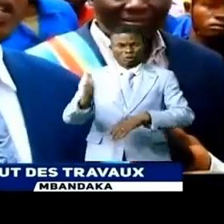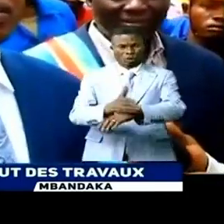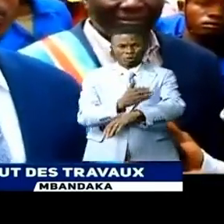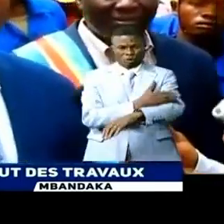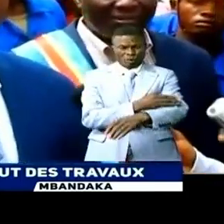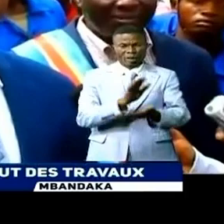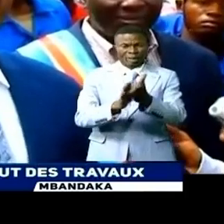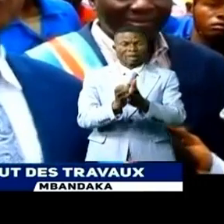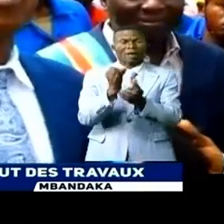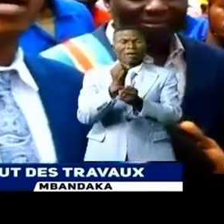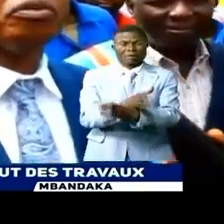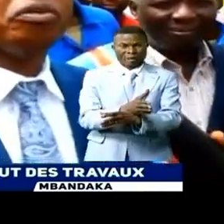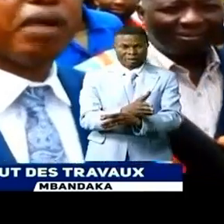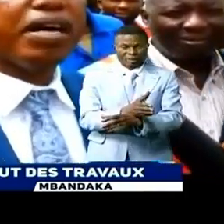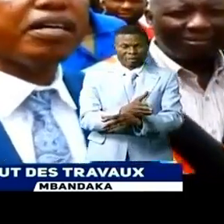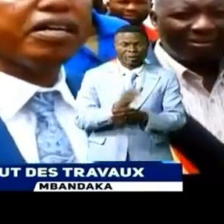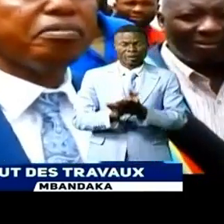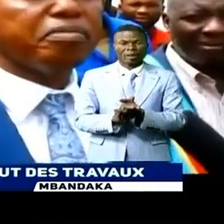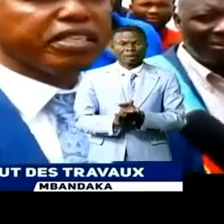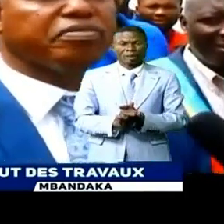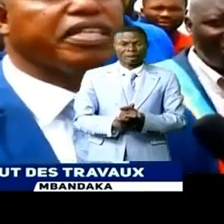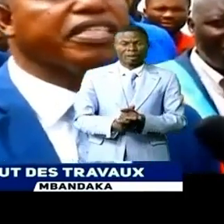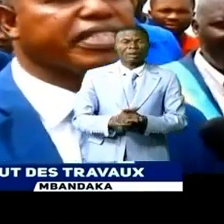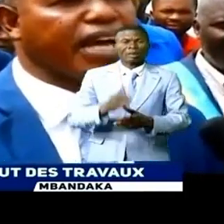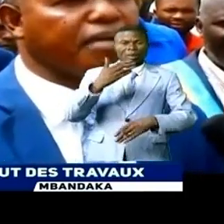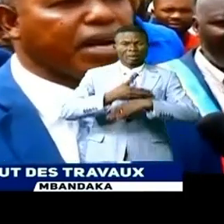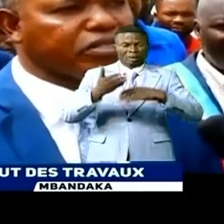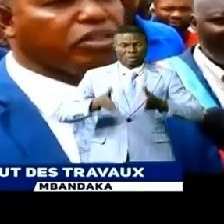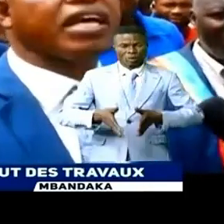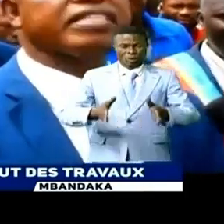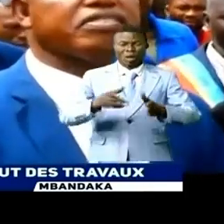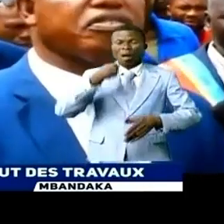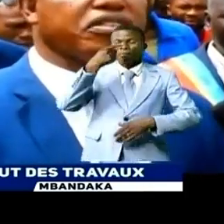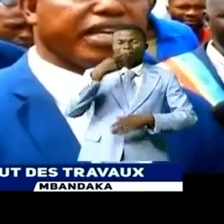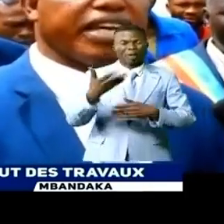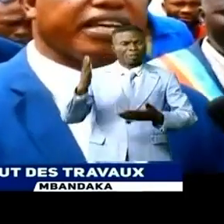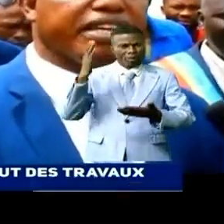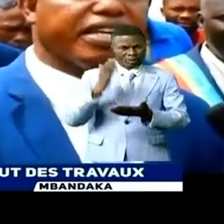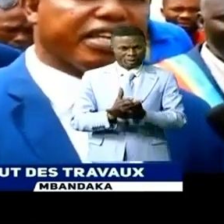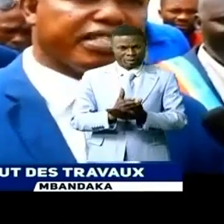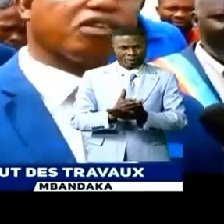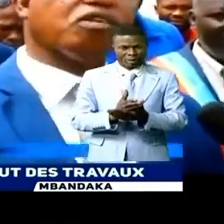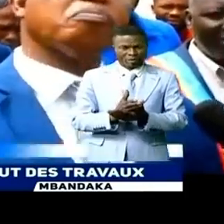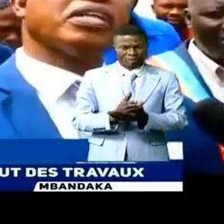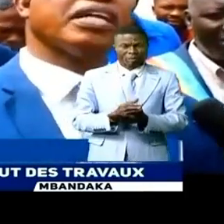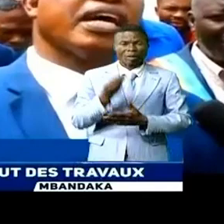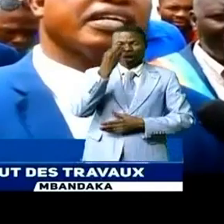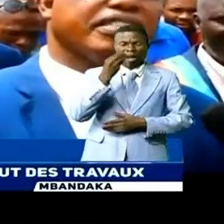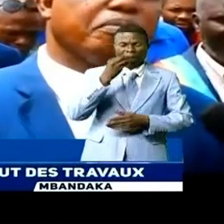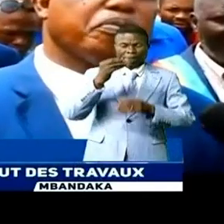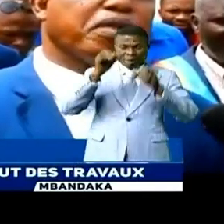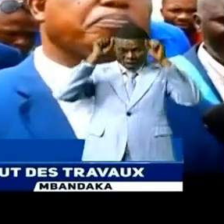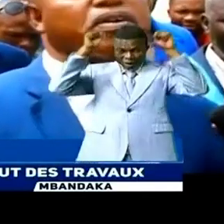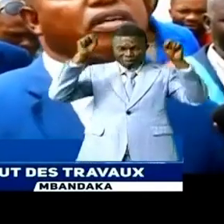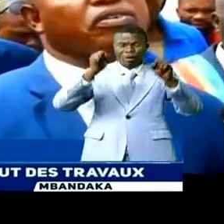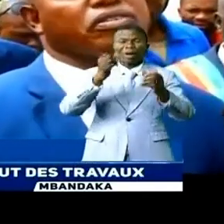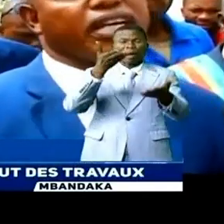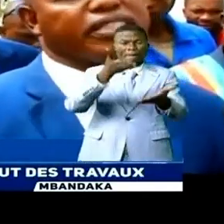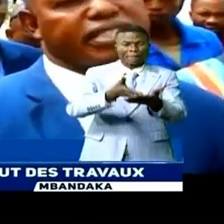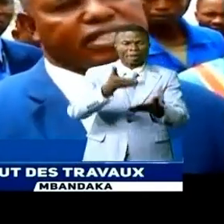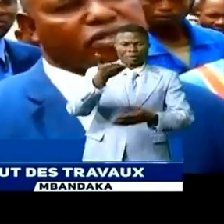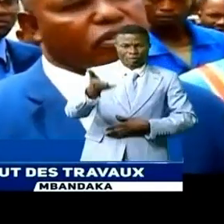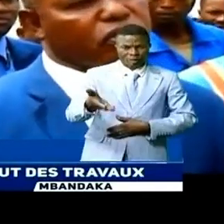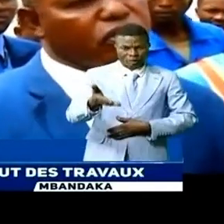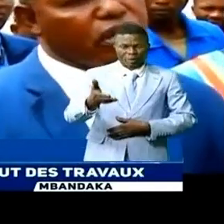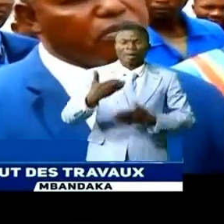où les doutes fini les bavardages on est loin du chef de l'état sont visibles sur le terrain nous lui disons